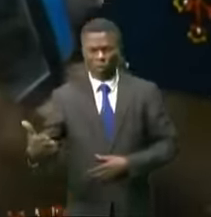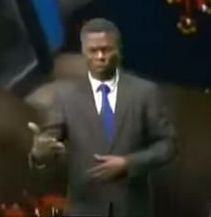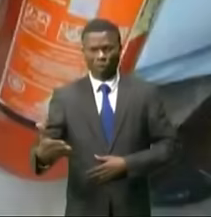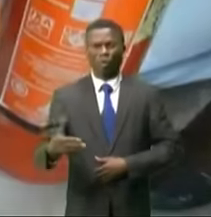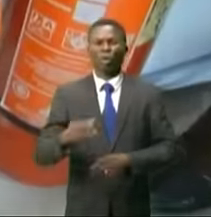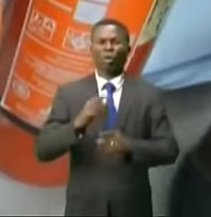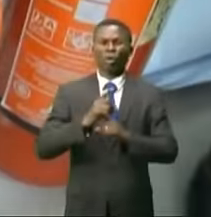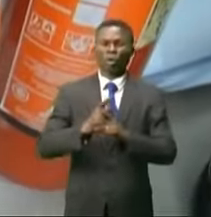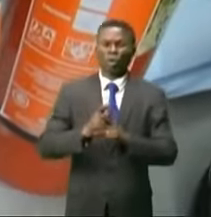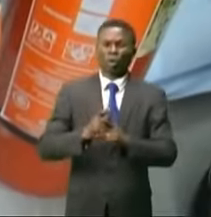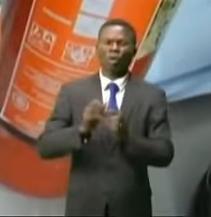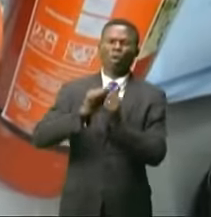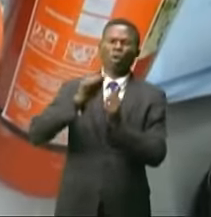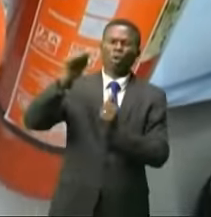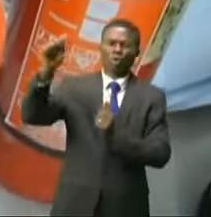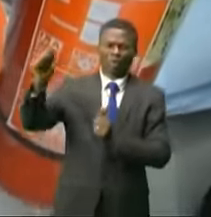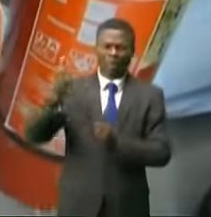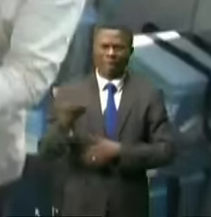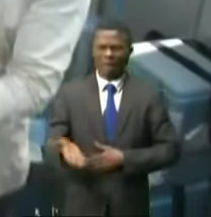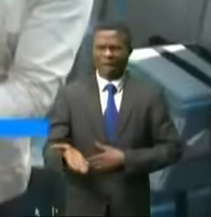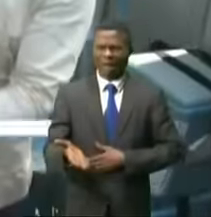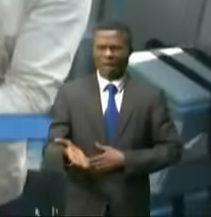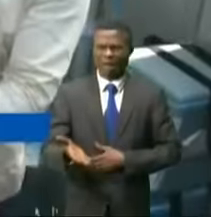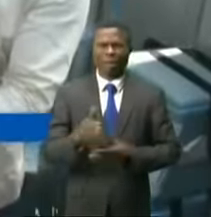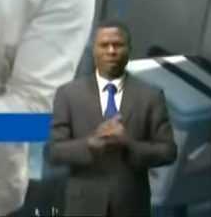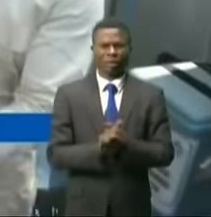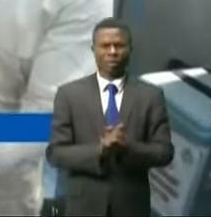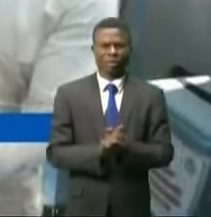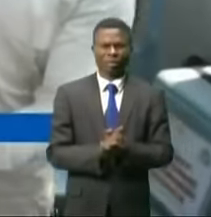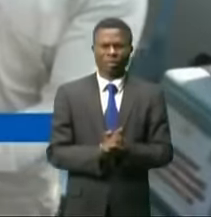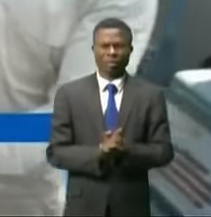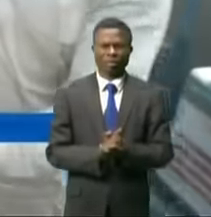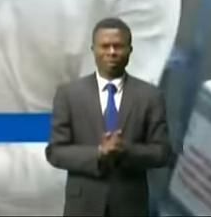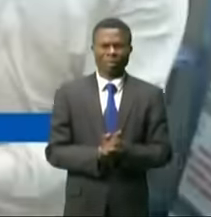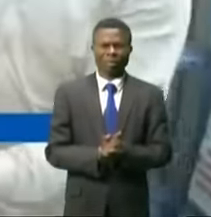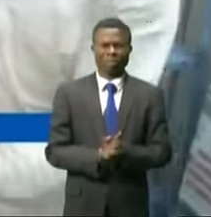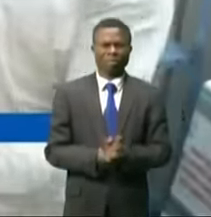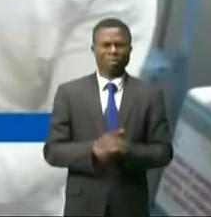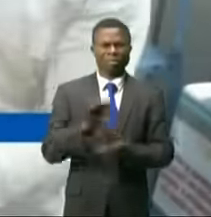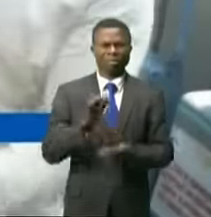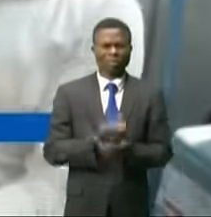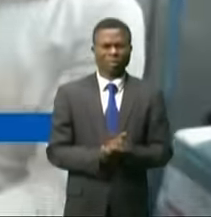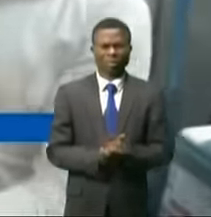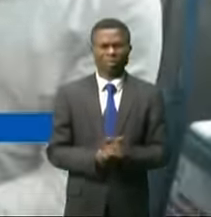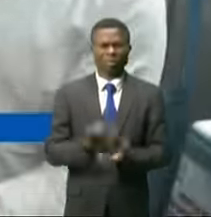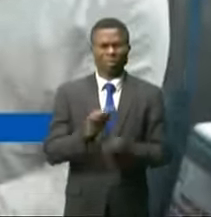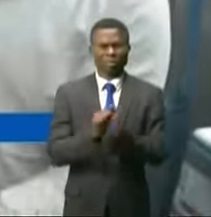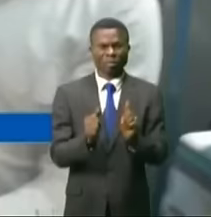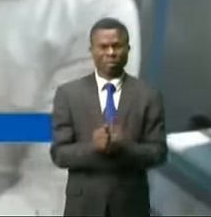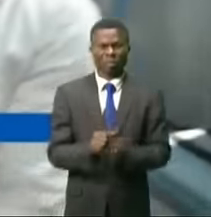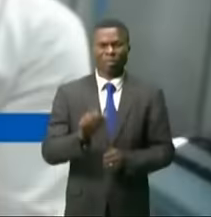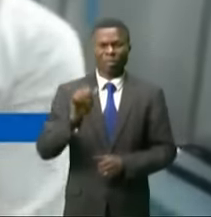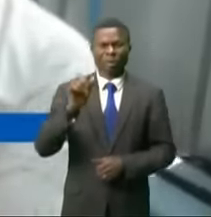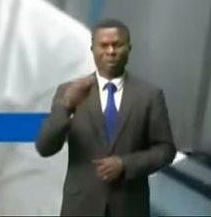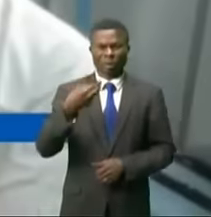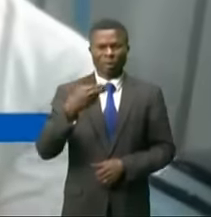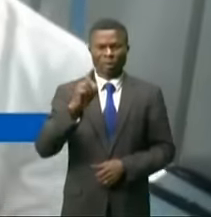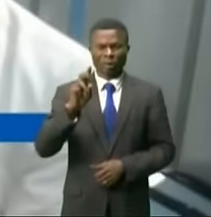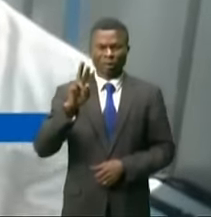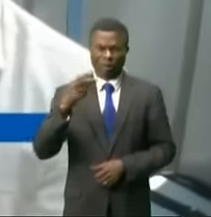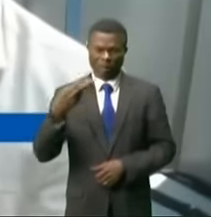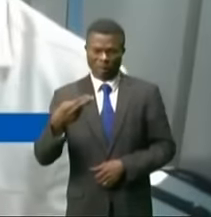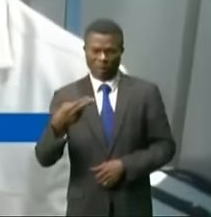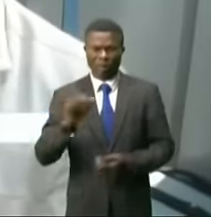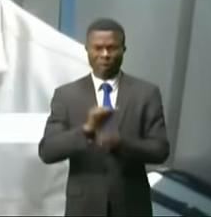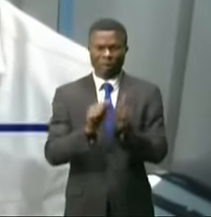assurances au dernier kilomètre et les marques. À ce partenariat entre ABFND et la FSME à travers le financement